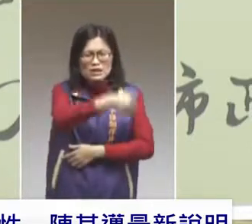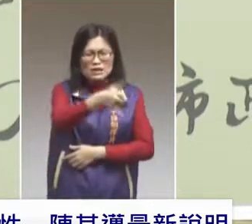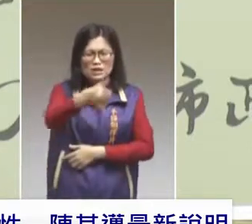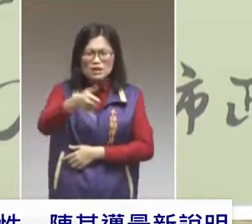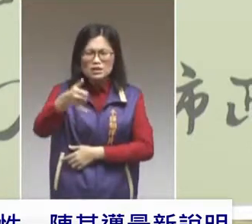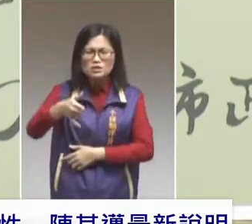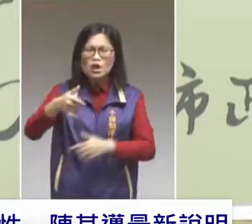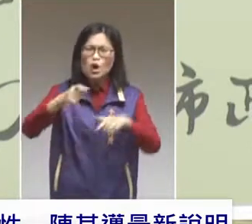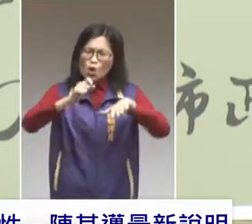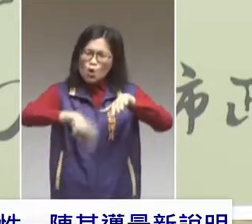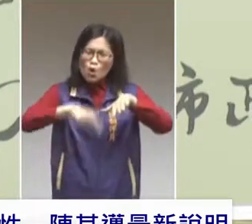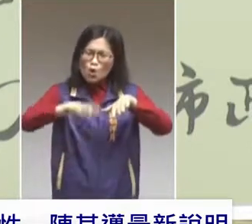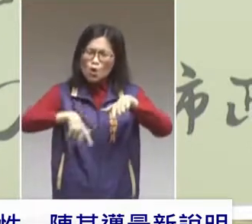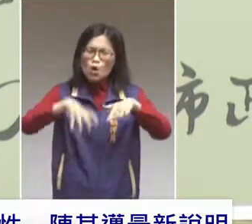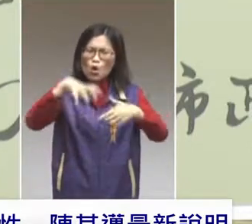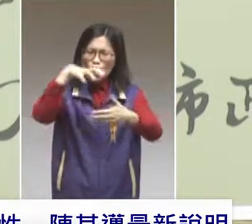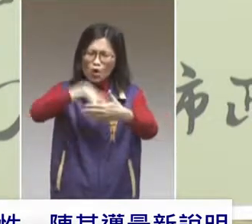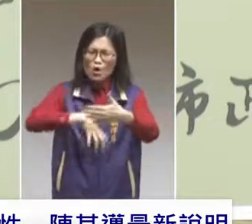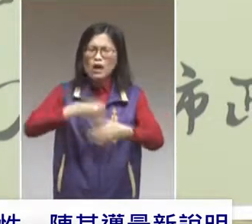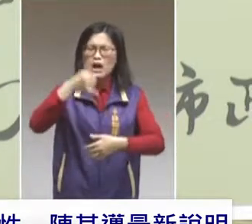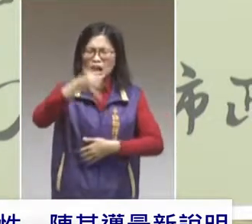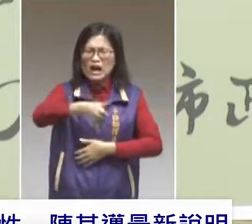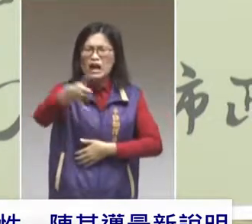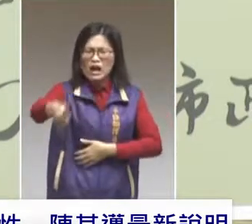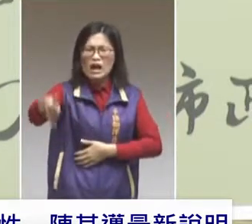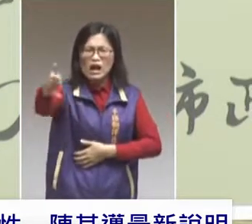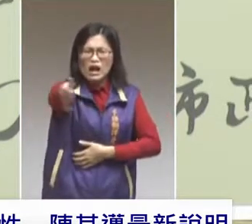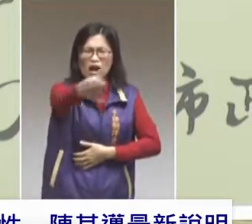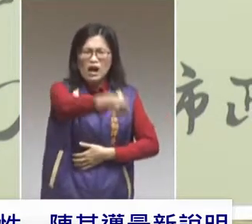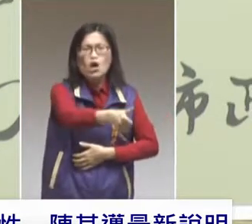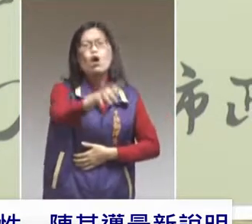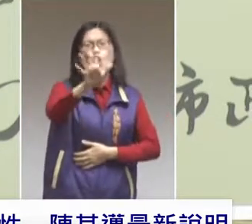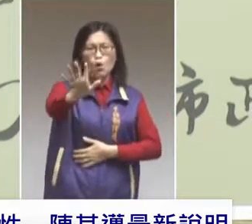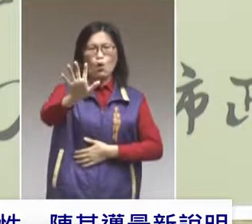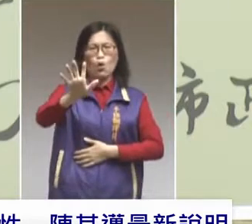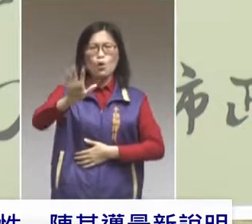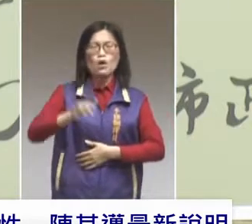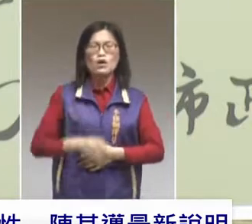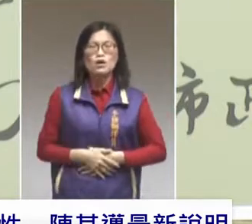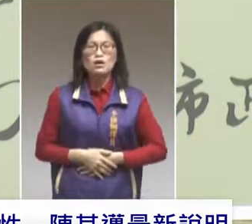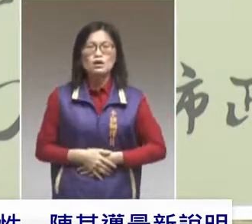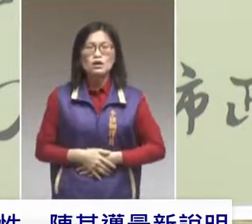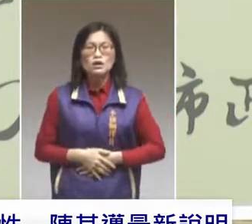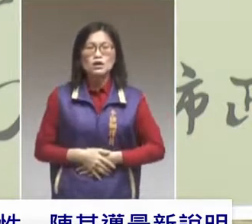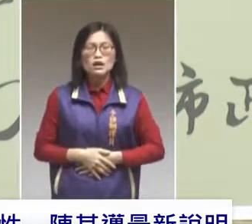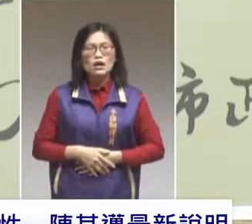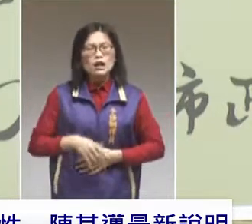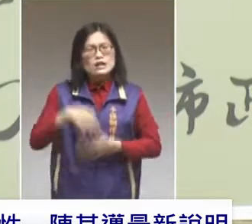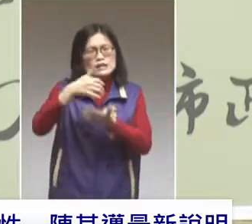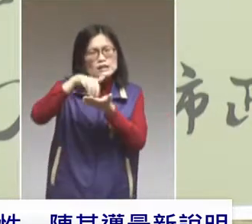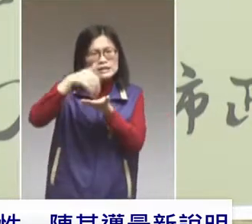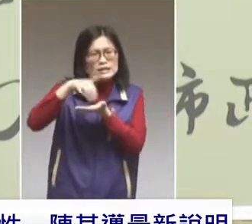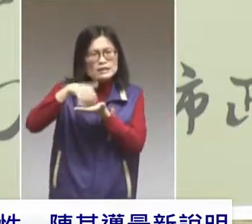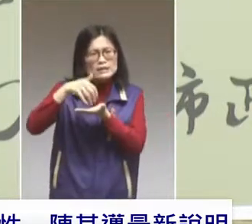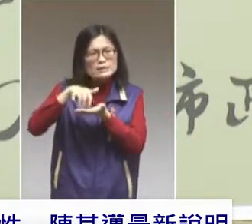270位。好，也就是说他可能在他的足迹在公司内部有停留的地方。好，所